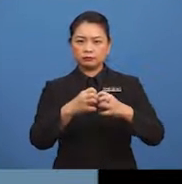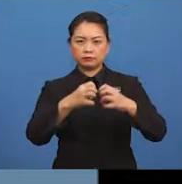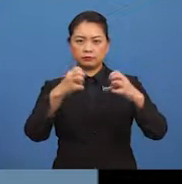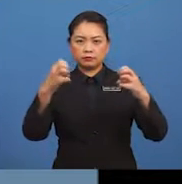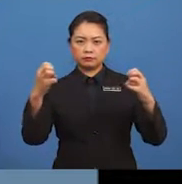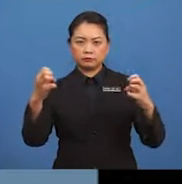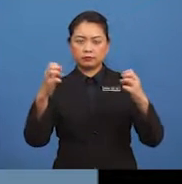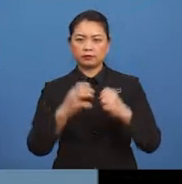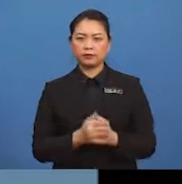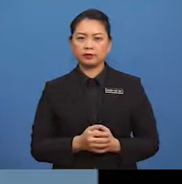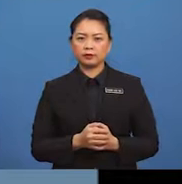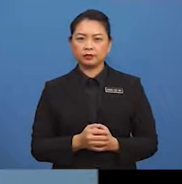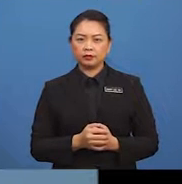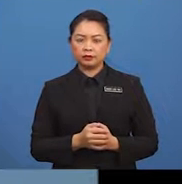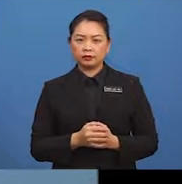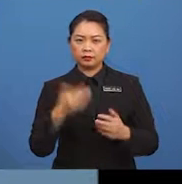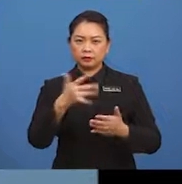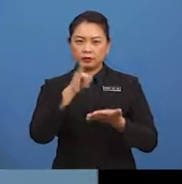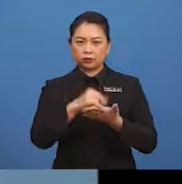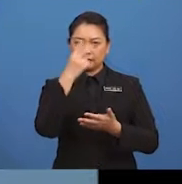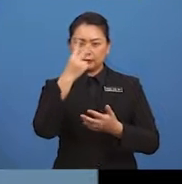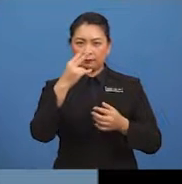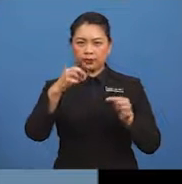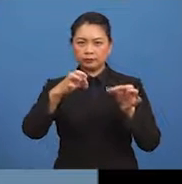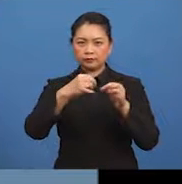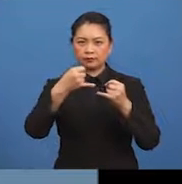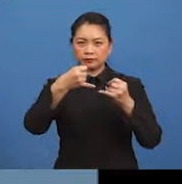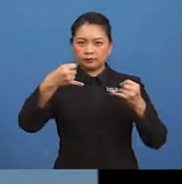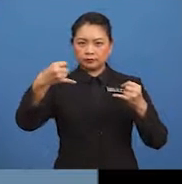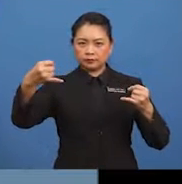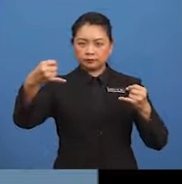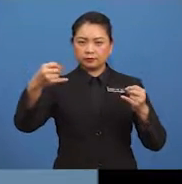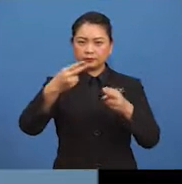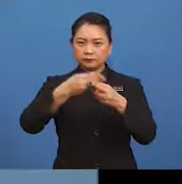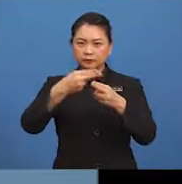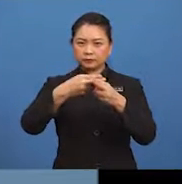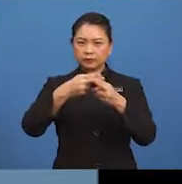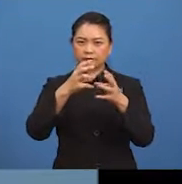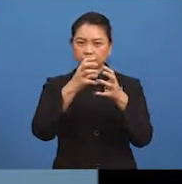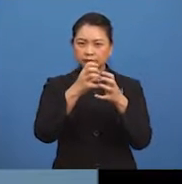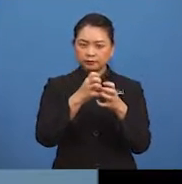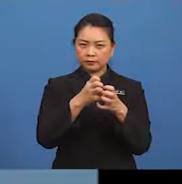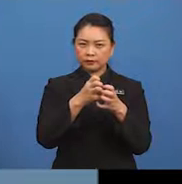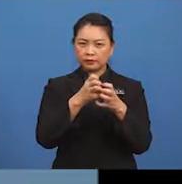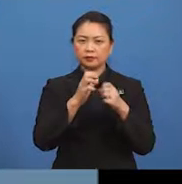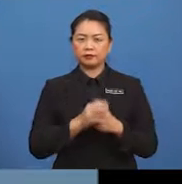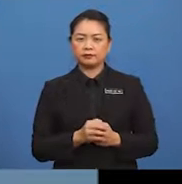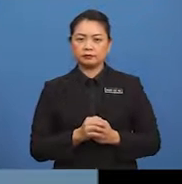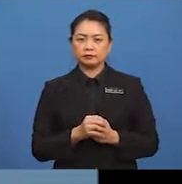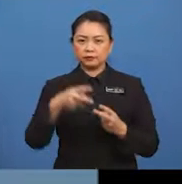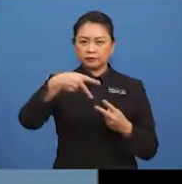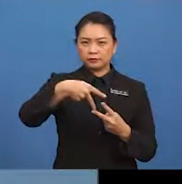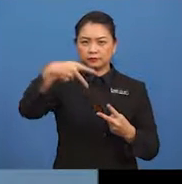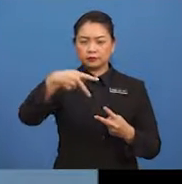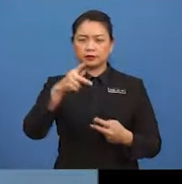Seterusnya, gentian gelendong akan memendek, mengecut dan kromatid kembar